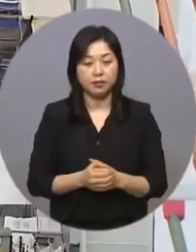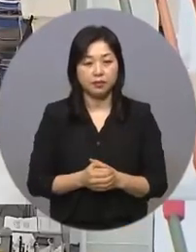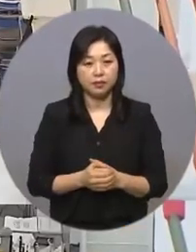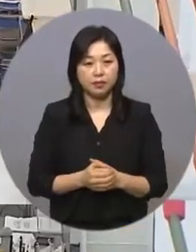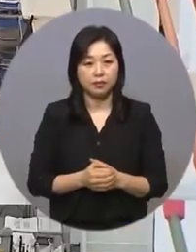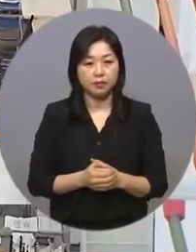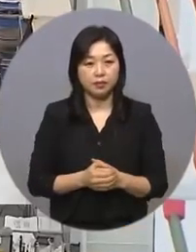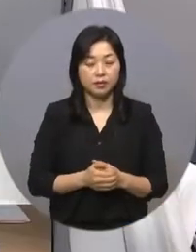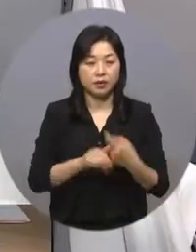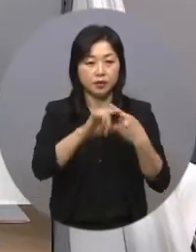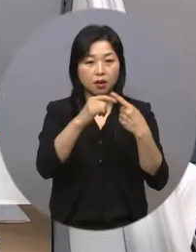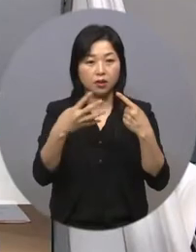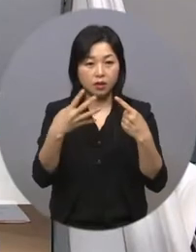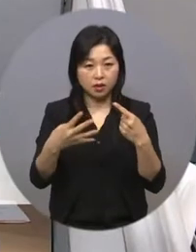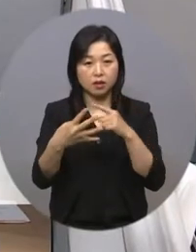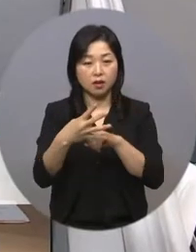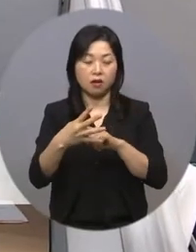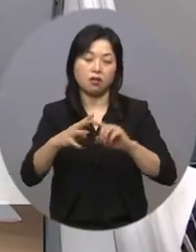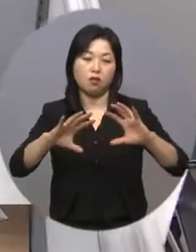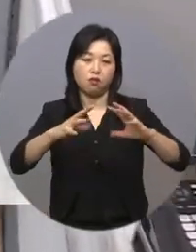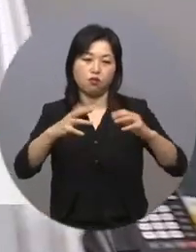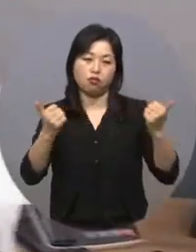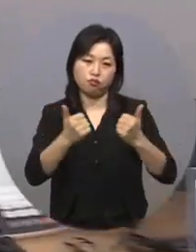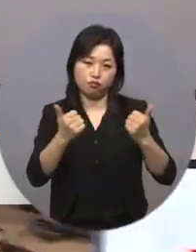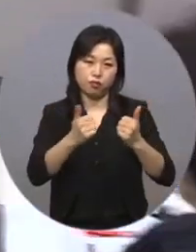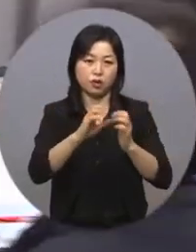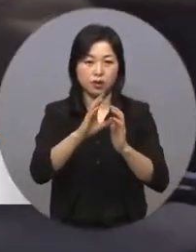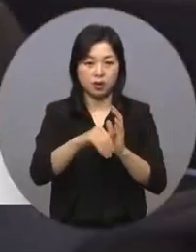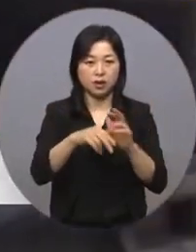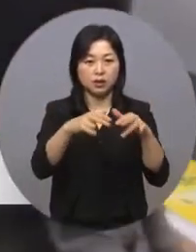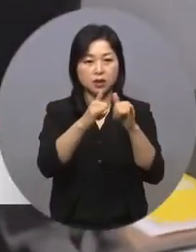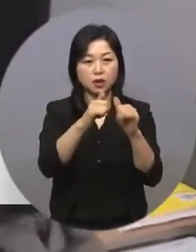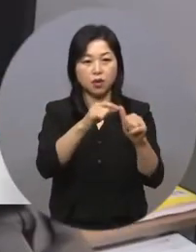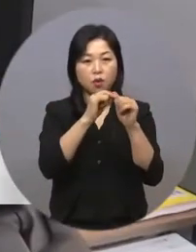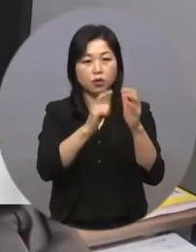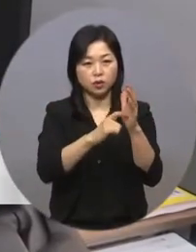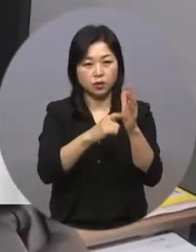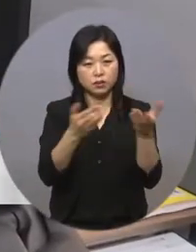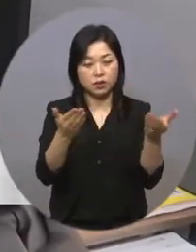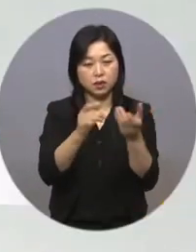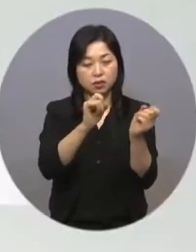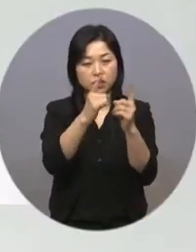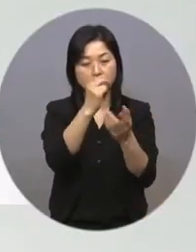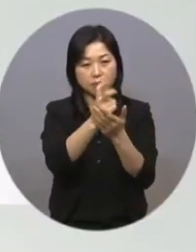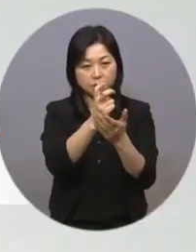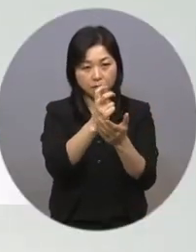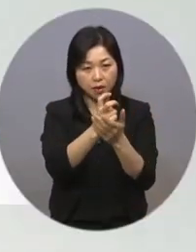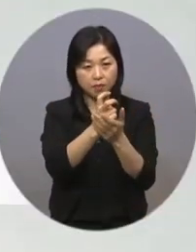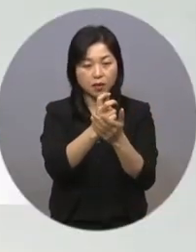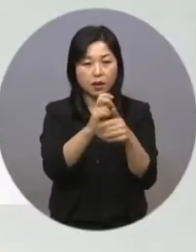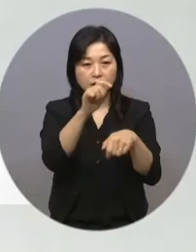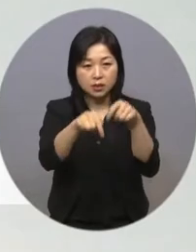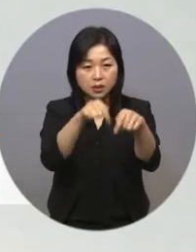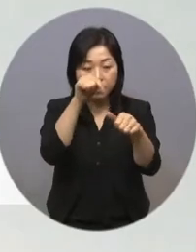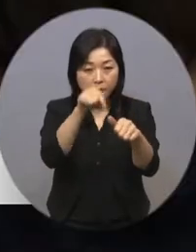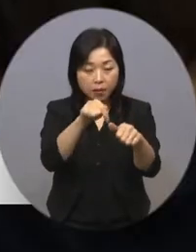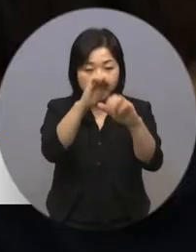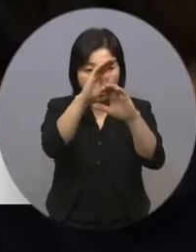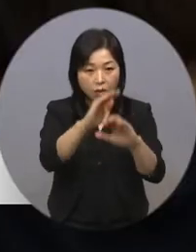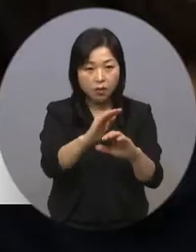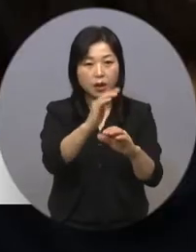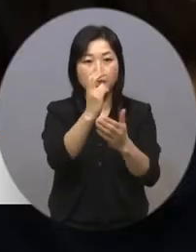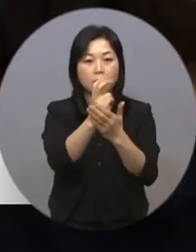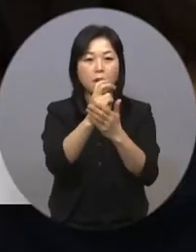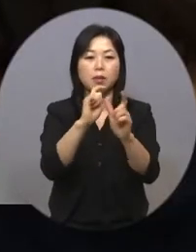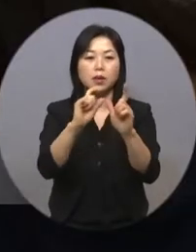국무회의에서 이 같은 내용을 담은 장애인 고용촉진 및 직업재활법 시행령 일부개정령안 을 이겨냈습니다